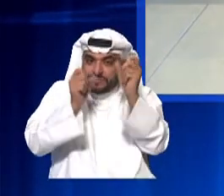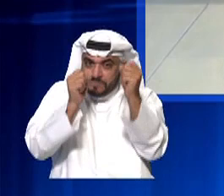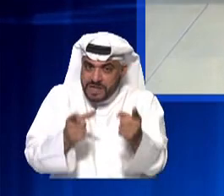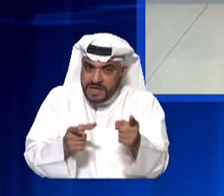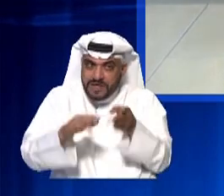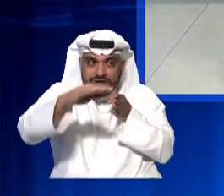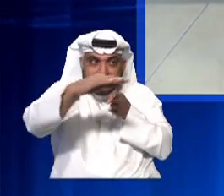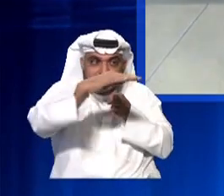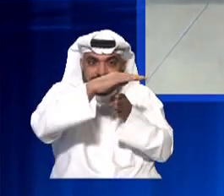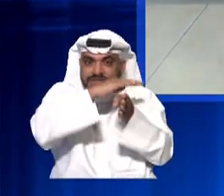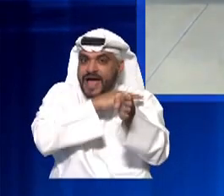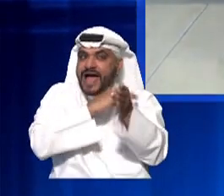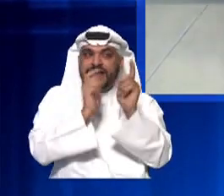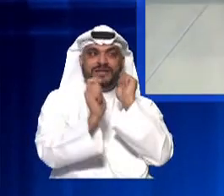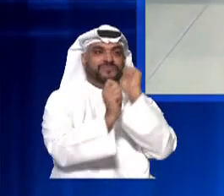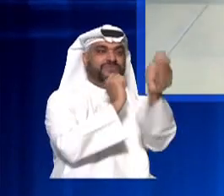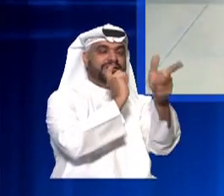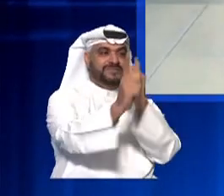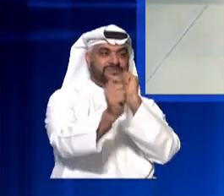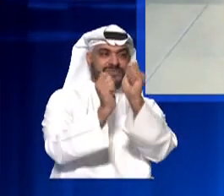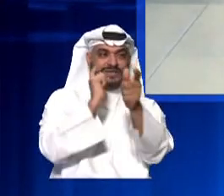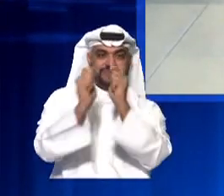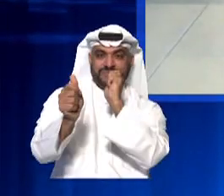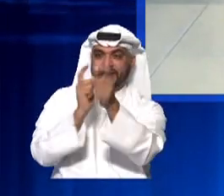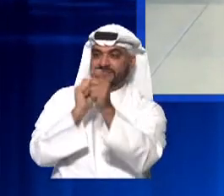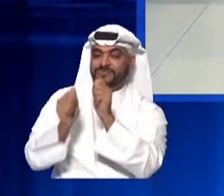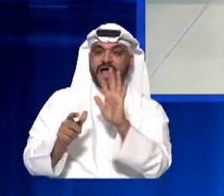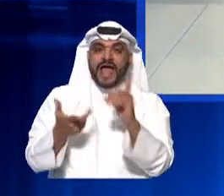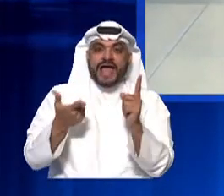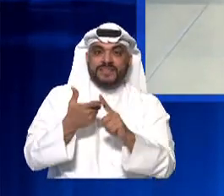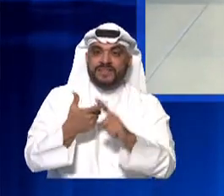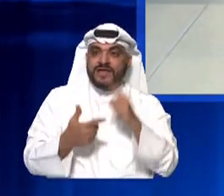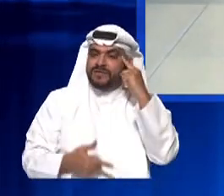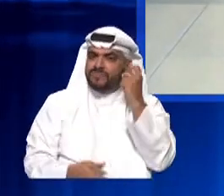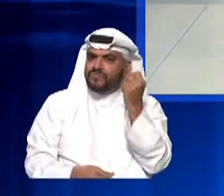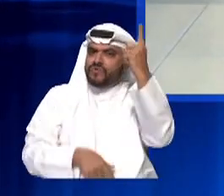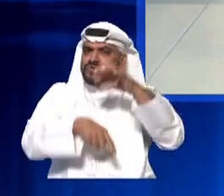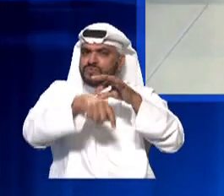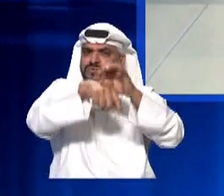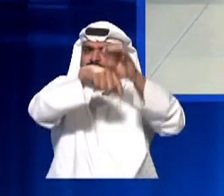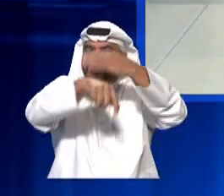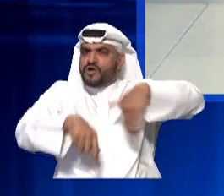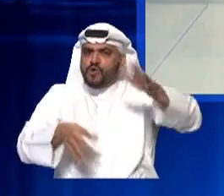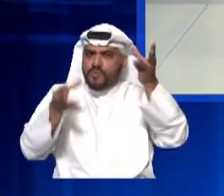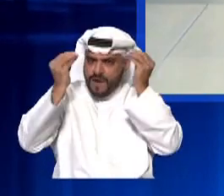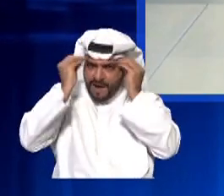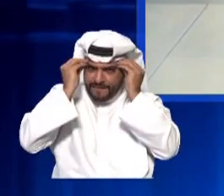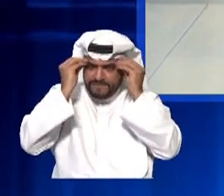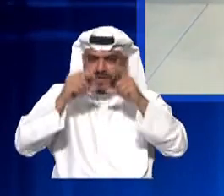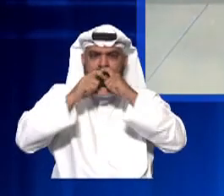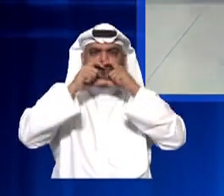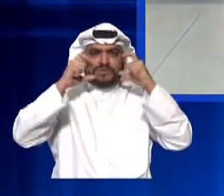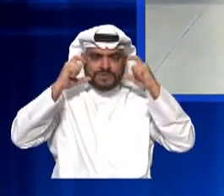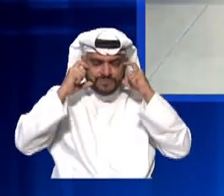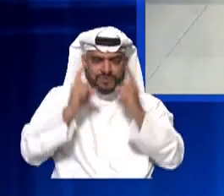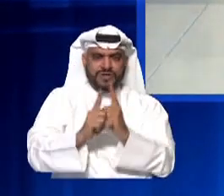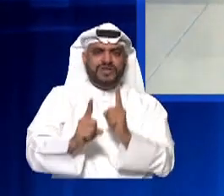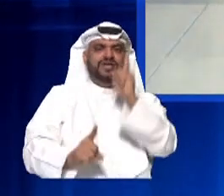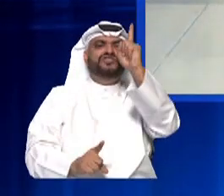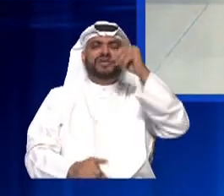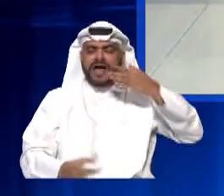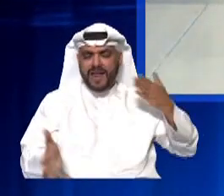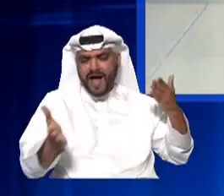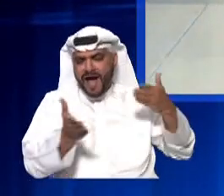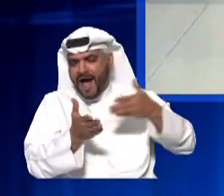الصحية داخل هذه الأسواق؟ مدى الثقافة الموجودة عند المواطنين والمقيمين ونحن إن شاء الله في